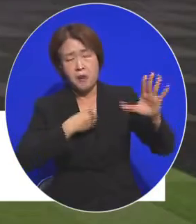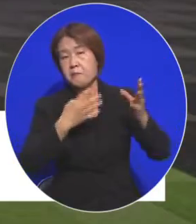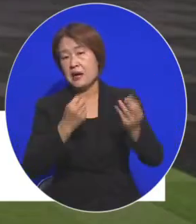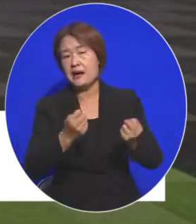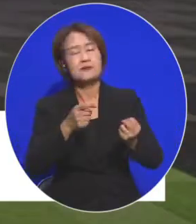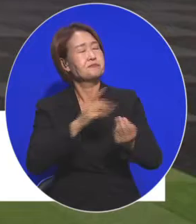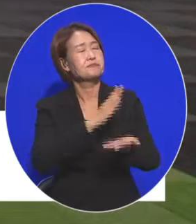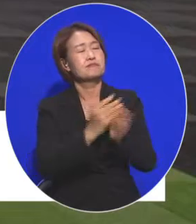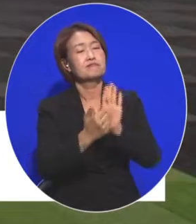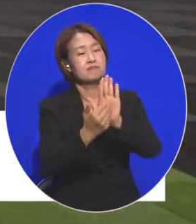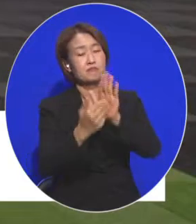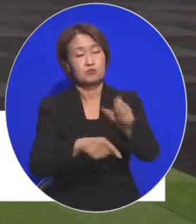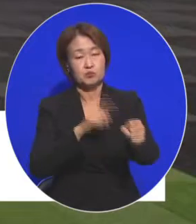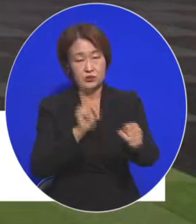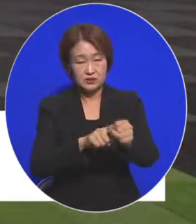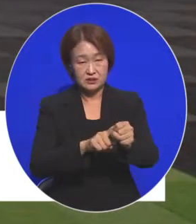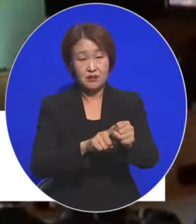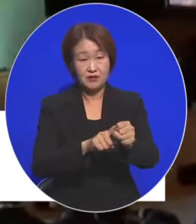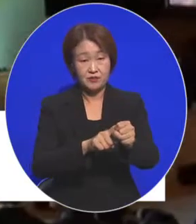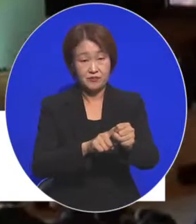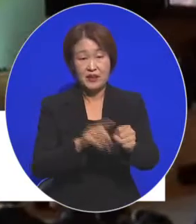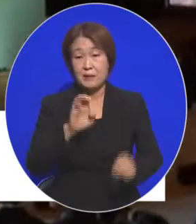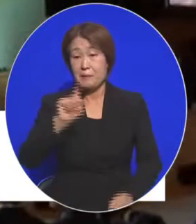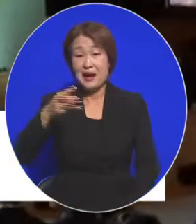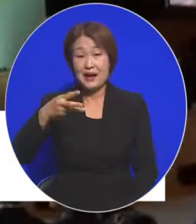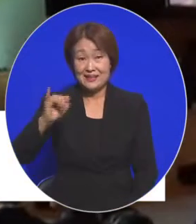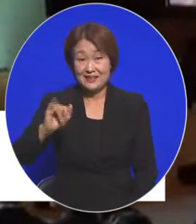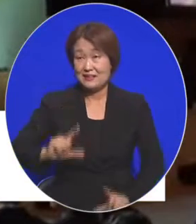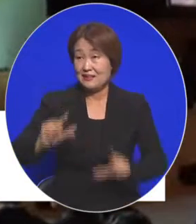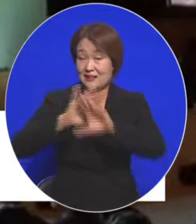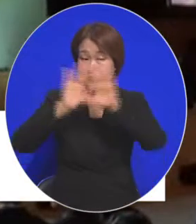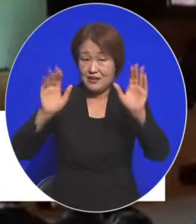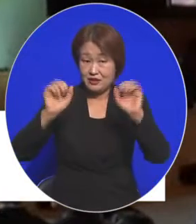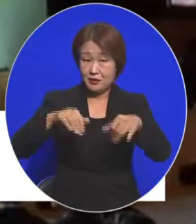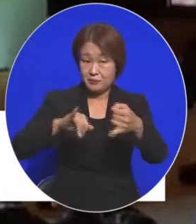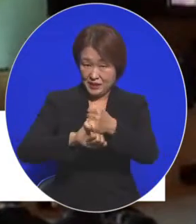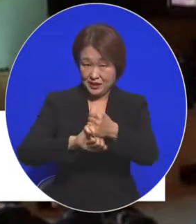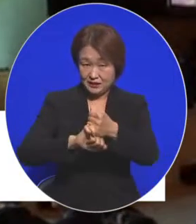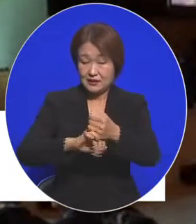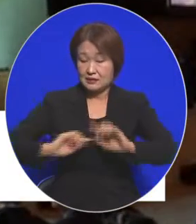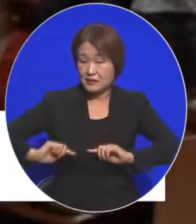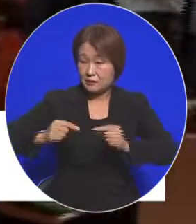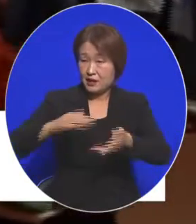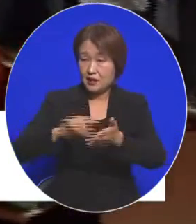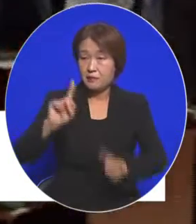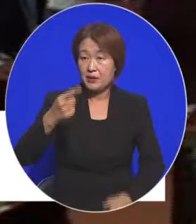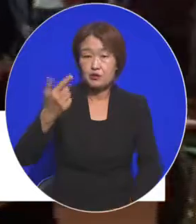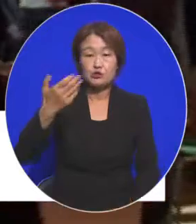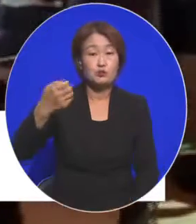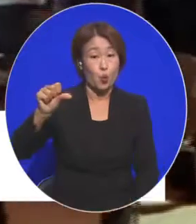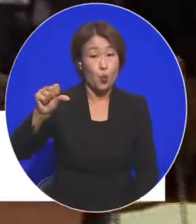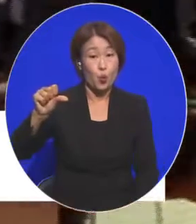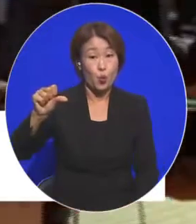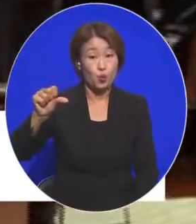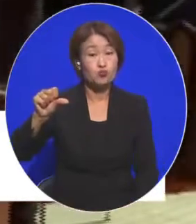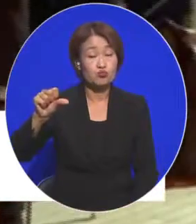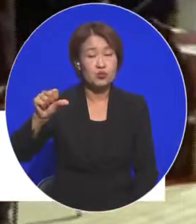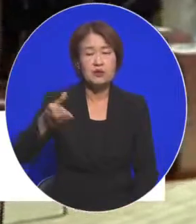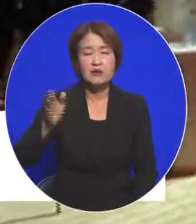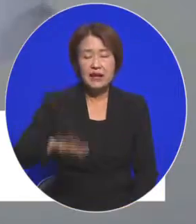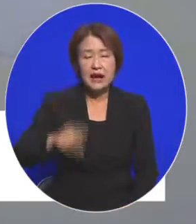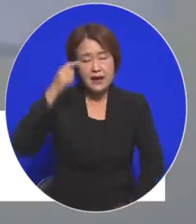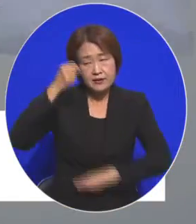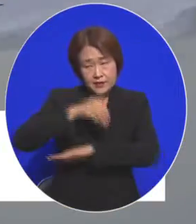막기 위한 2015년 파리 기후 협약에는 전 세계 195개 나라가 참가했지만 모든 나라들이